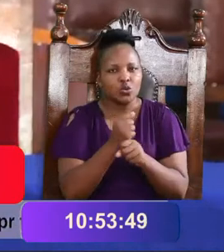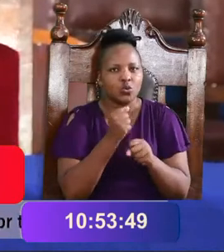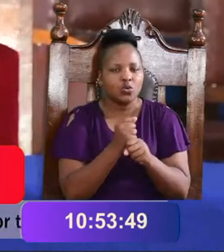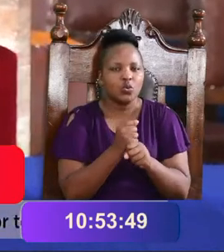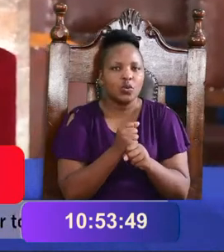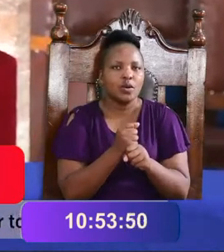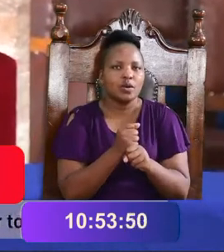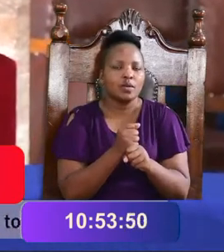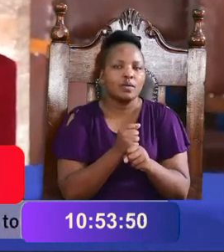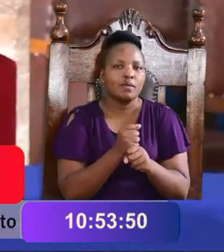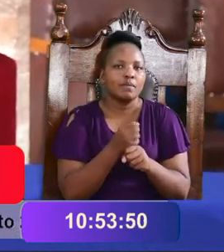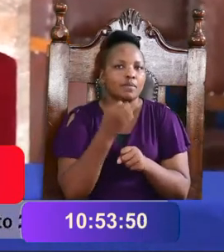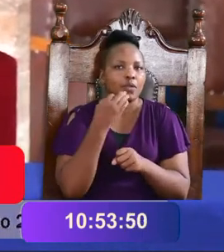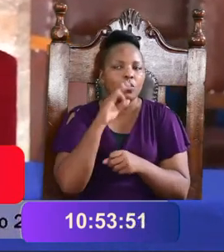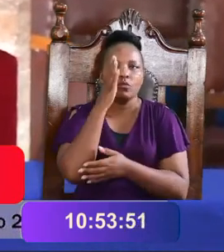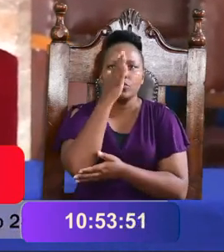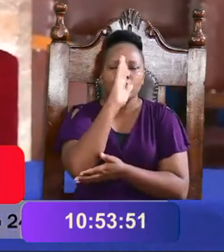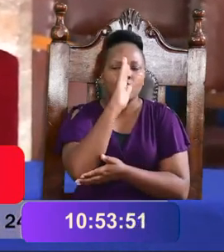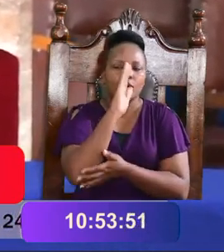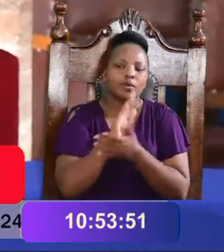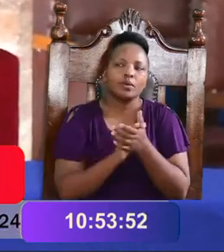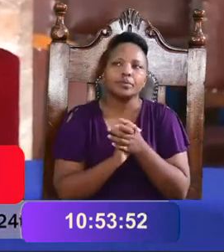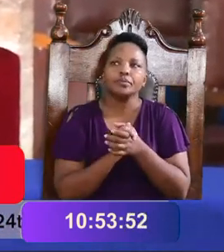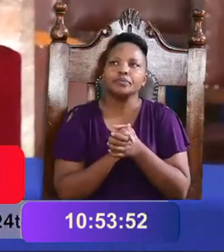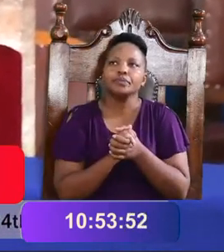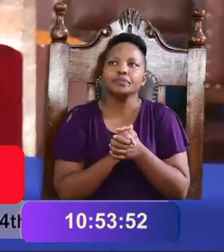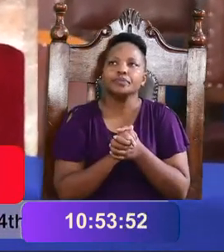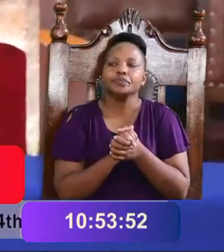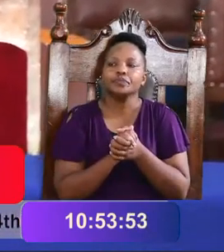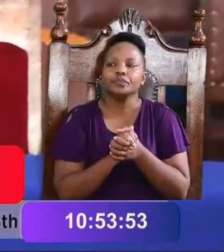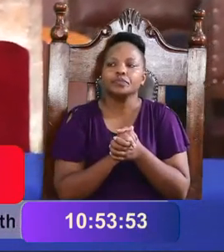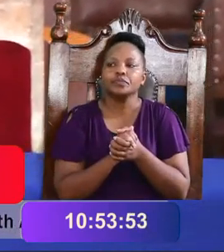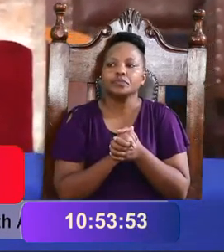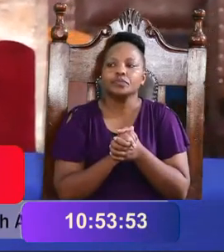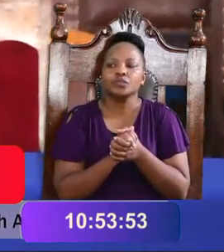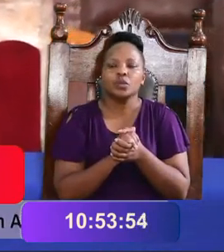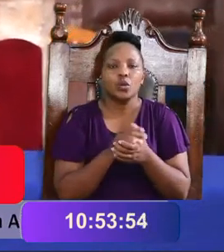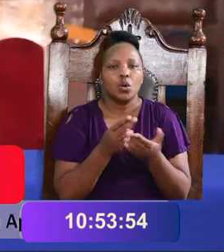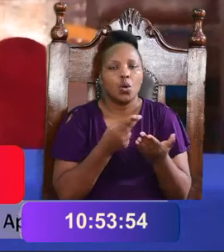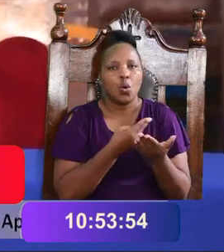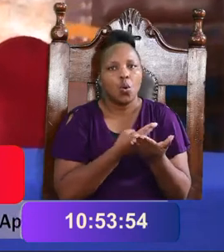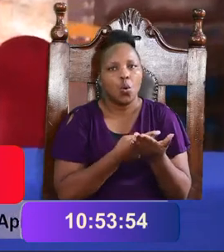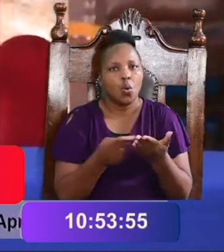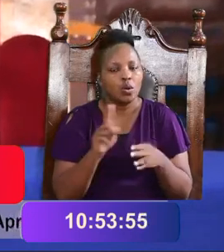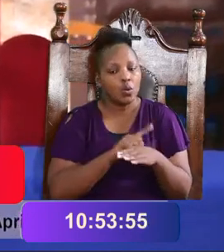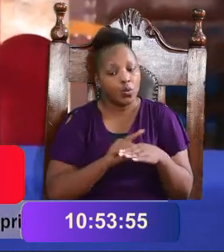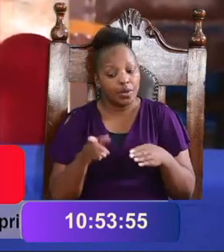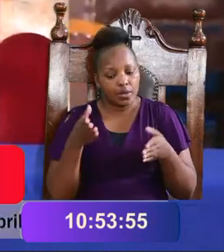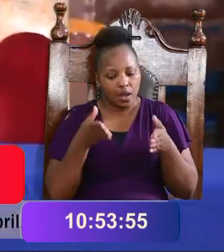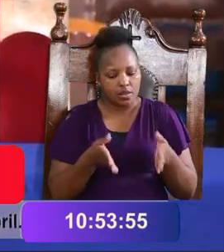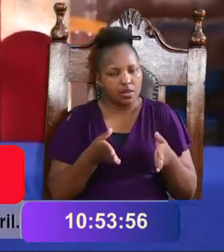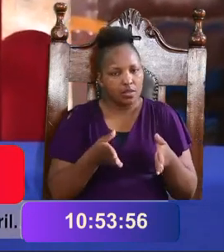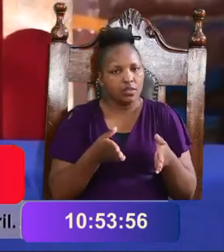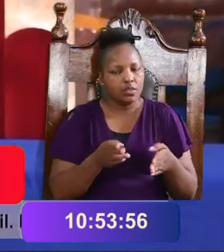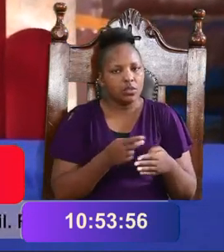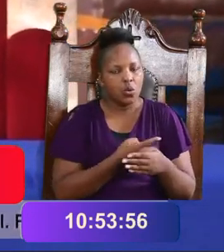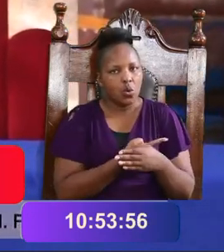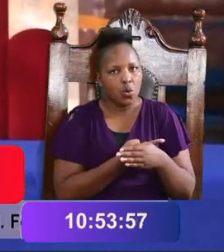kazi ambaye ni ya Mungu. This is what we call Holy Week. Holy